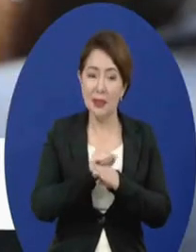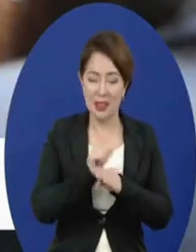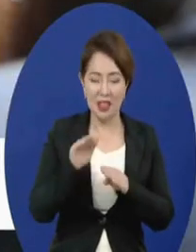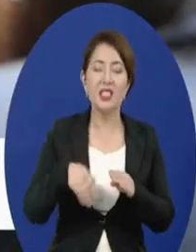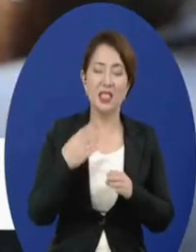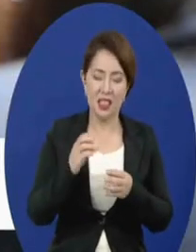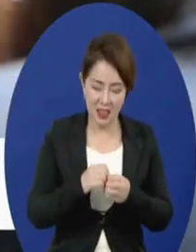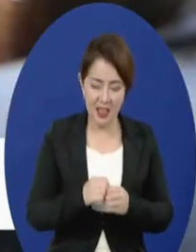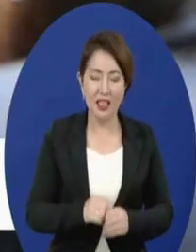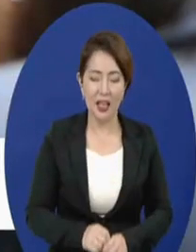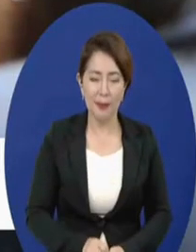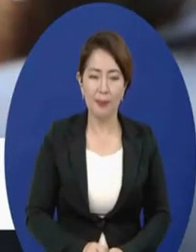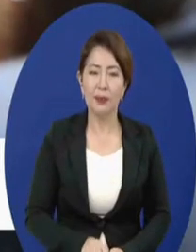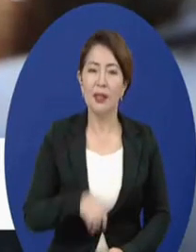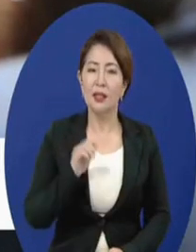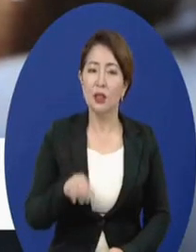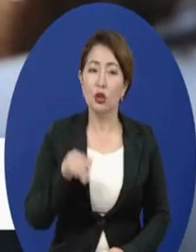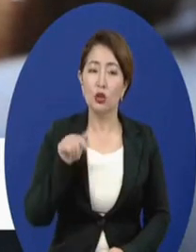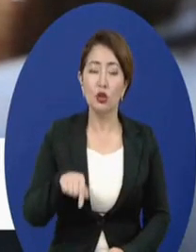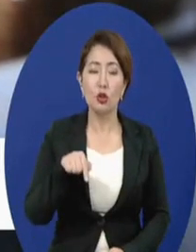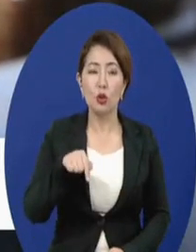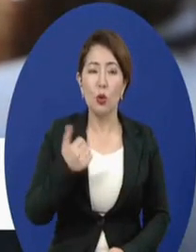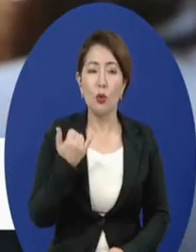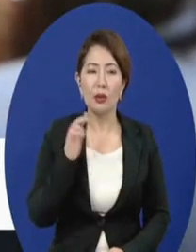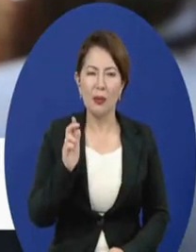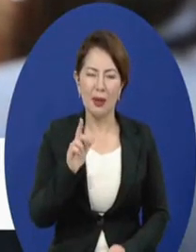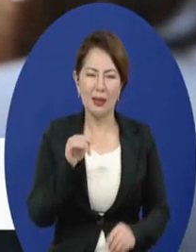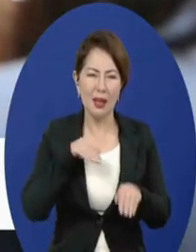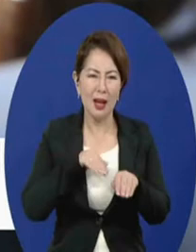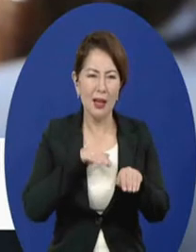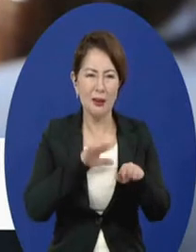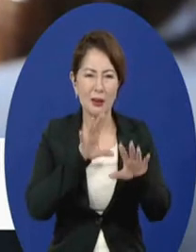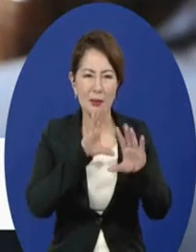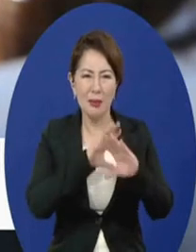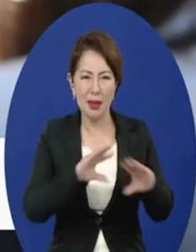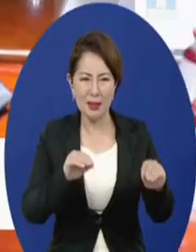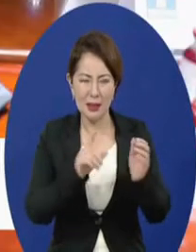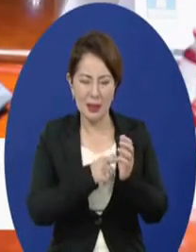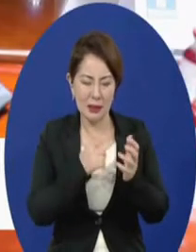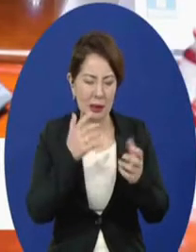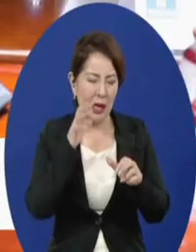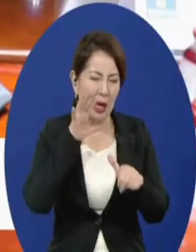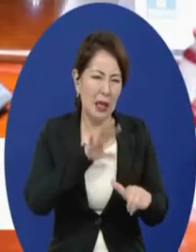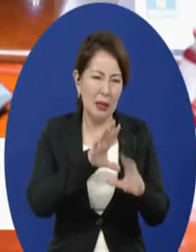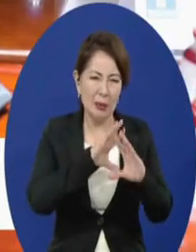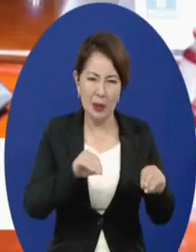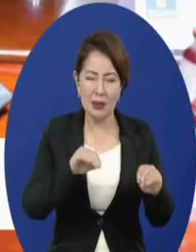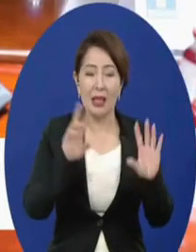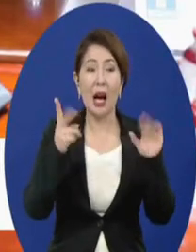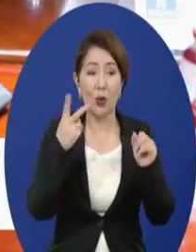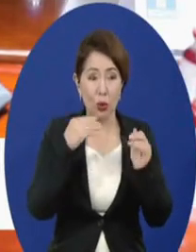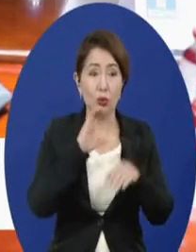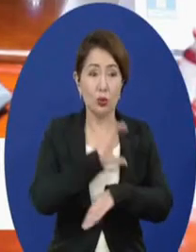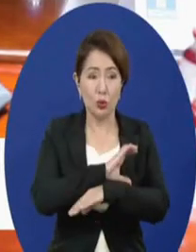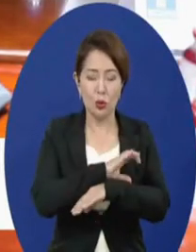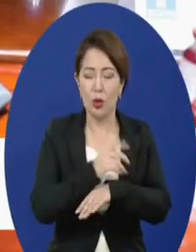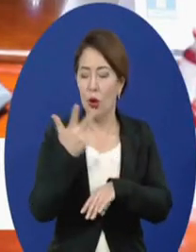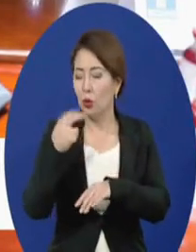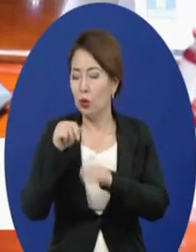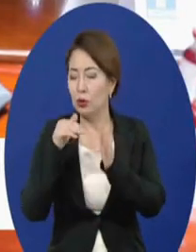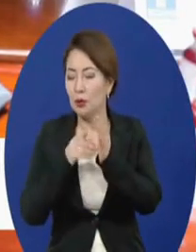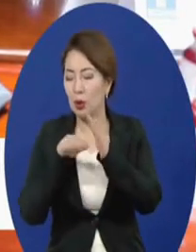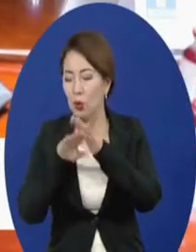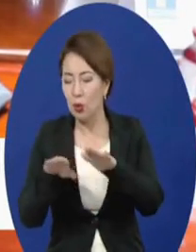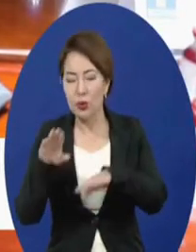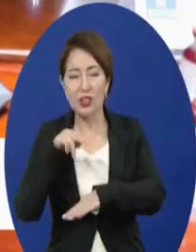бол явуулна. Өнөөдөр нийслэлийн хэмжээнд ачааллыг нь бууруулах шаардлагатай 12 сургууль байна. Мөн 30 мянган гаруй хүүхдийн цэцэрлэгийн асуудлыг